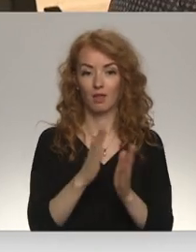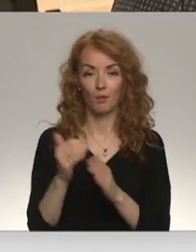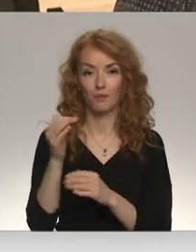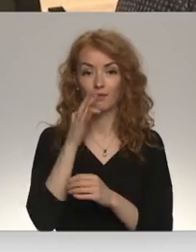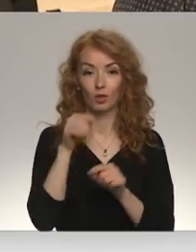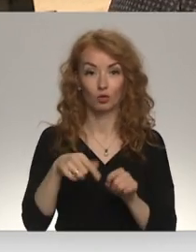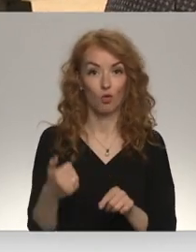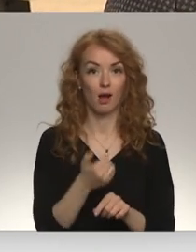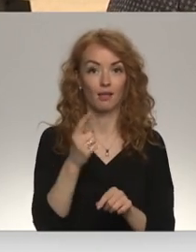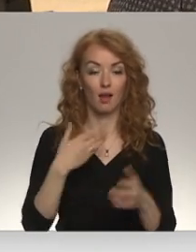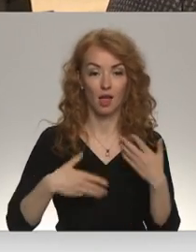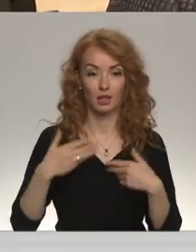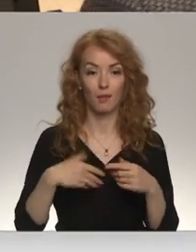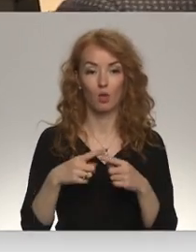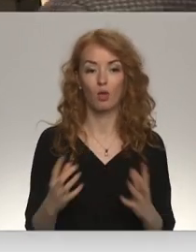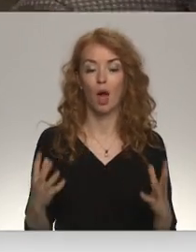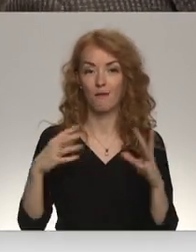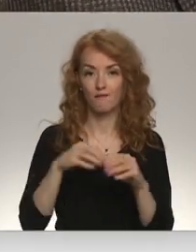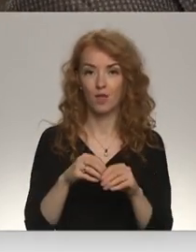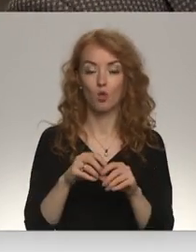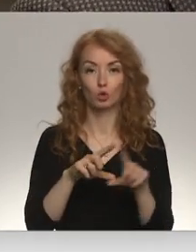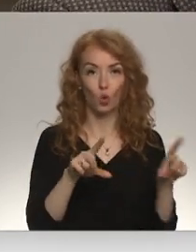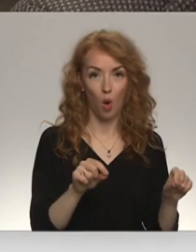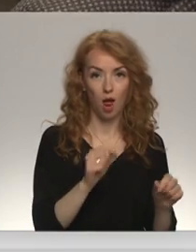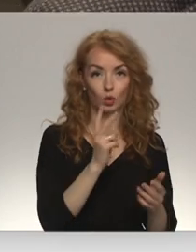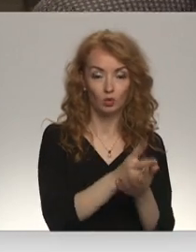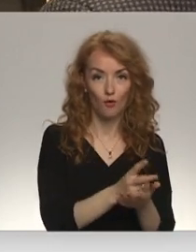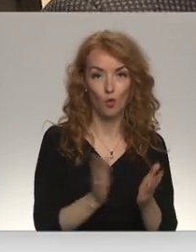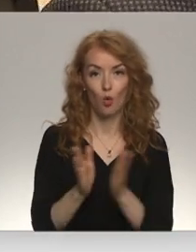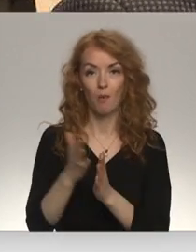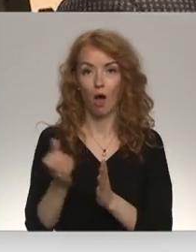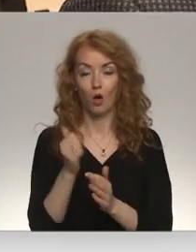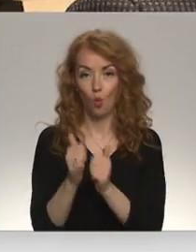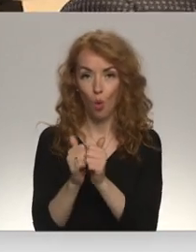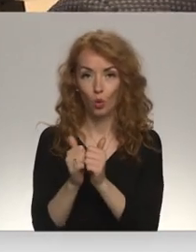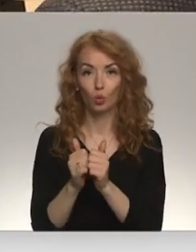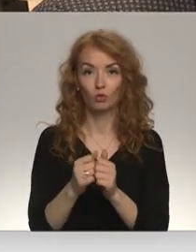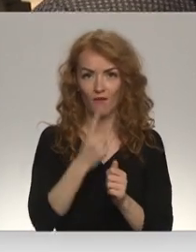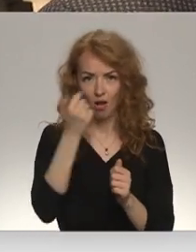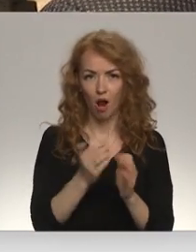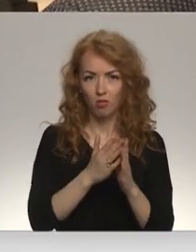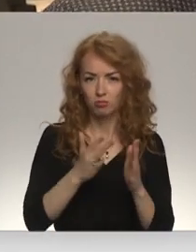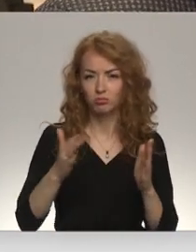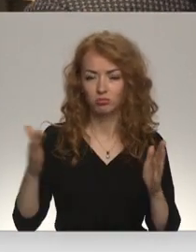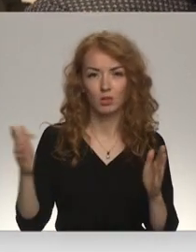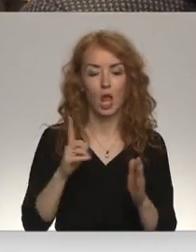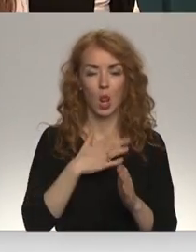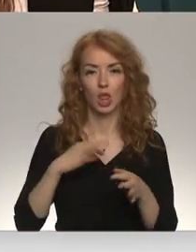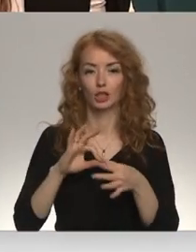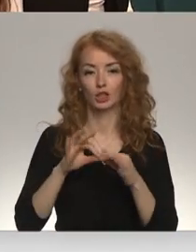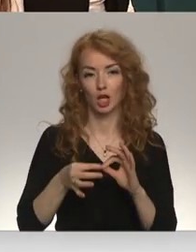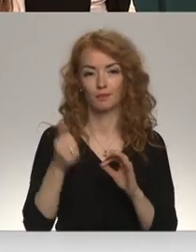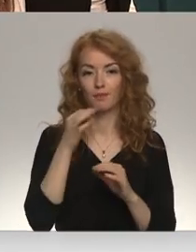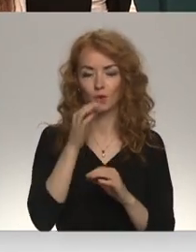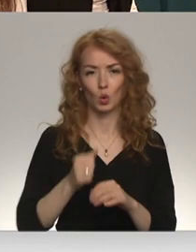šogad ir eksāmeni un apvienot skolas darbs ar konkursu, kas ilgst gada garumā, ir diezgan sarežģīti.